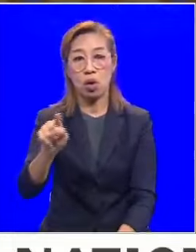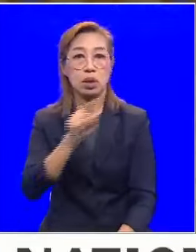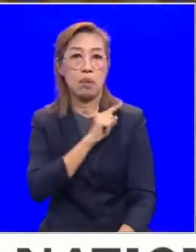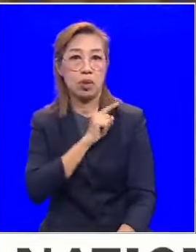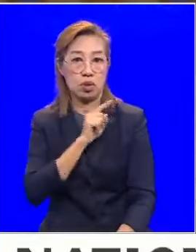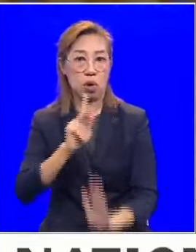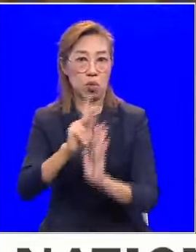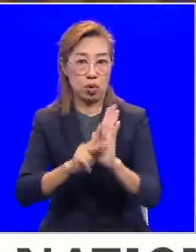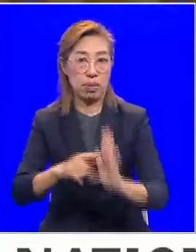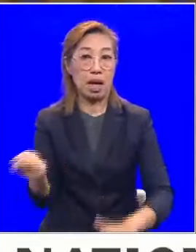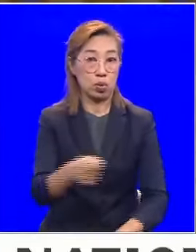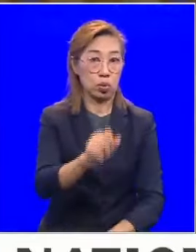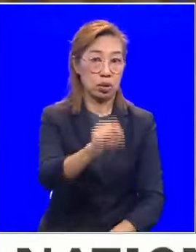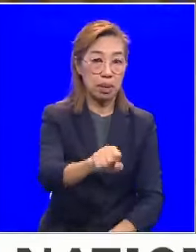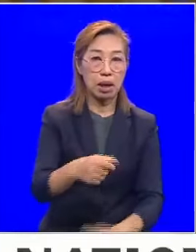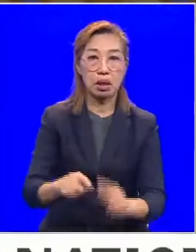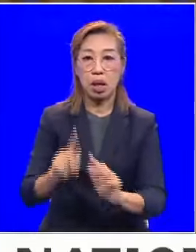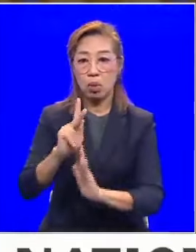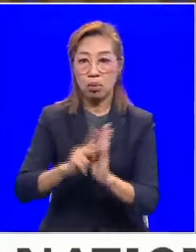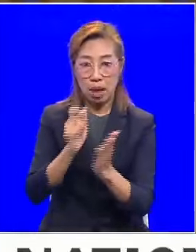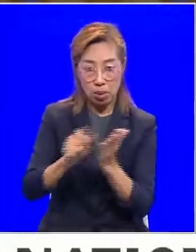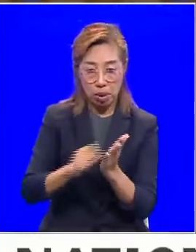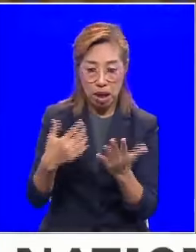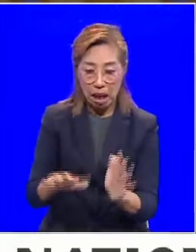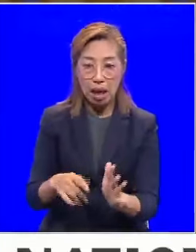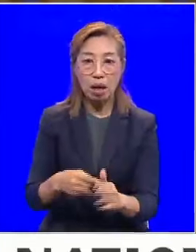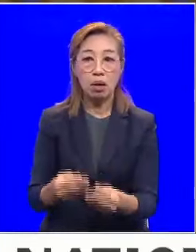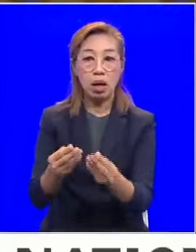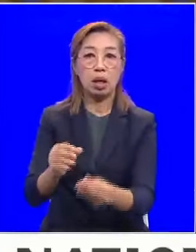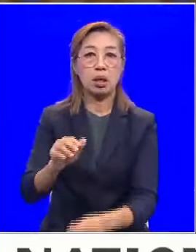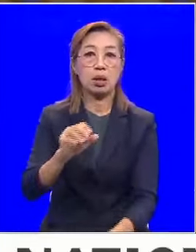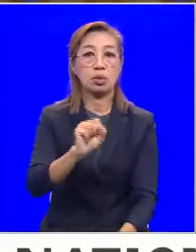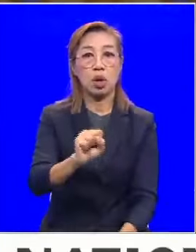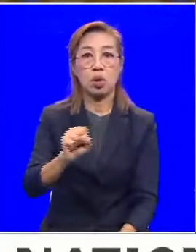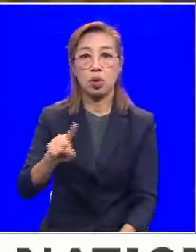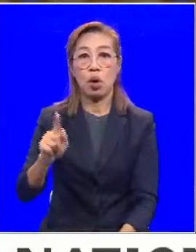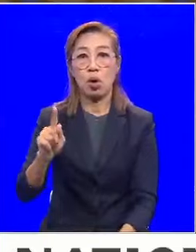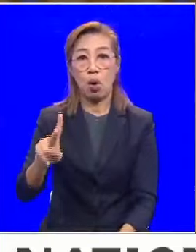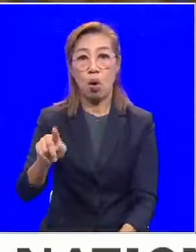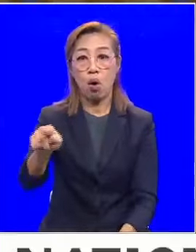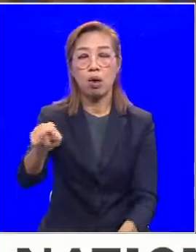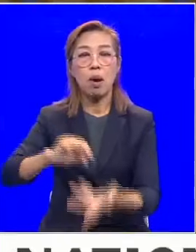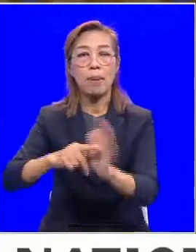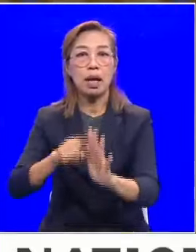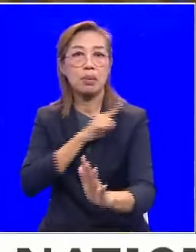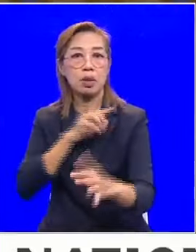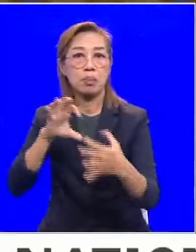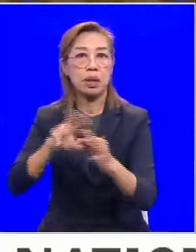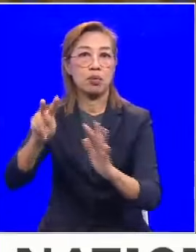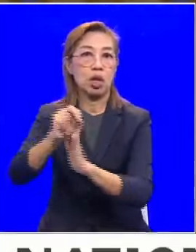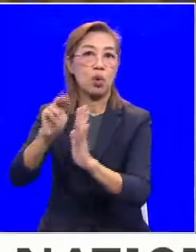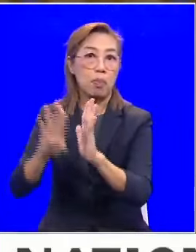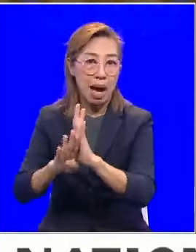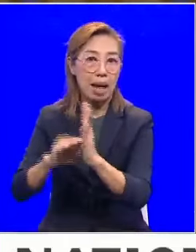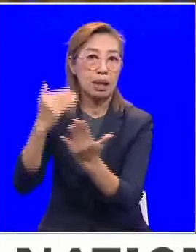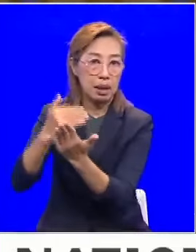ร่างเสร็จปุ๊บกฎหมายเนี้ไม่ขวดอยู่ที่สสคแล้วเพราะว่าเขาทำนโยบายเขาไม่ใช่หน่วยงานปฏิบัติอืจะลงไปจับลงไปรบไม่